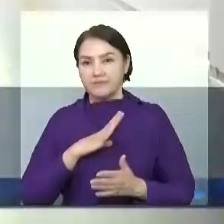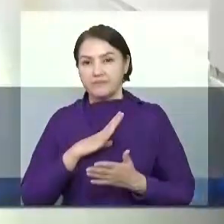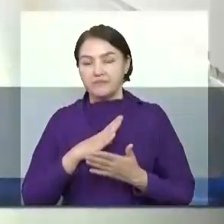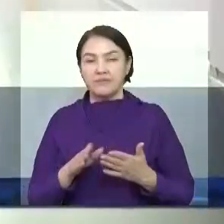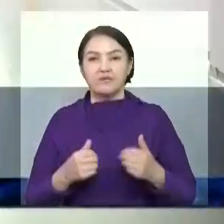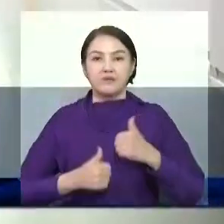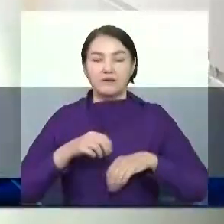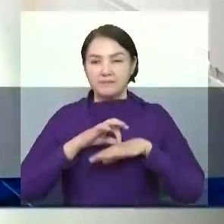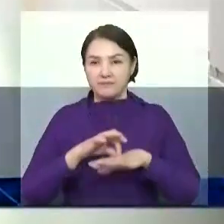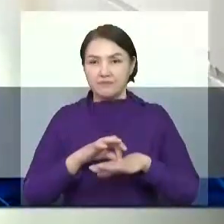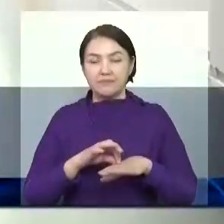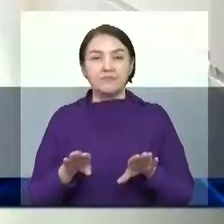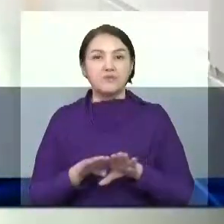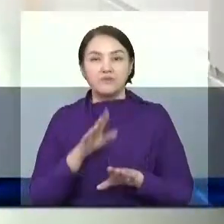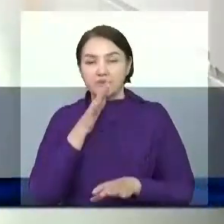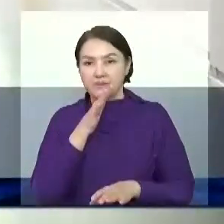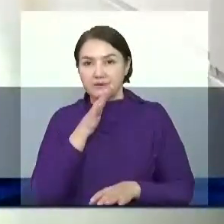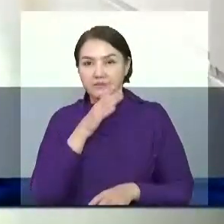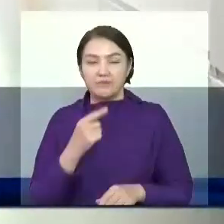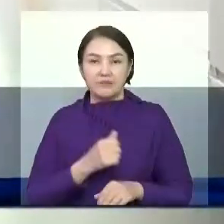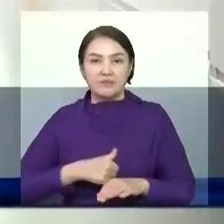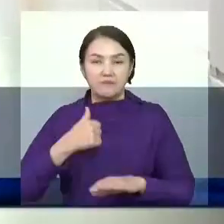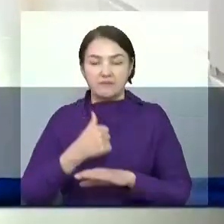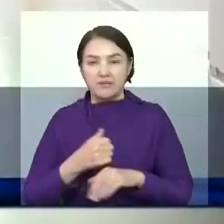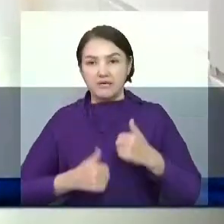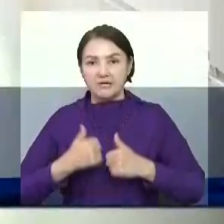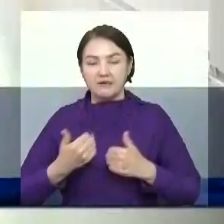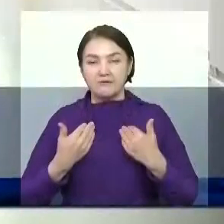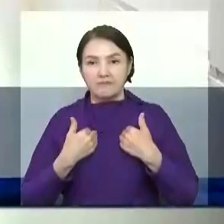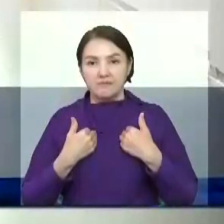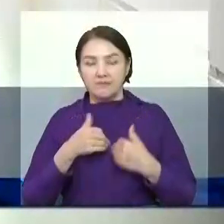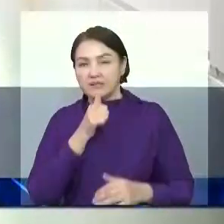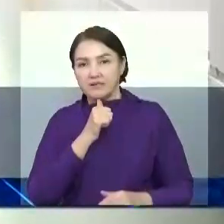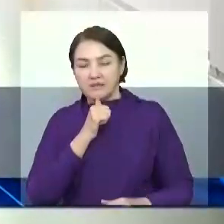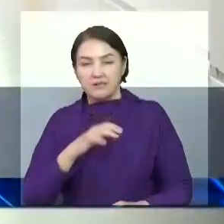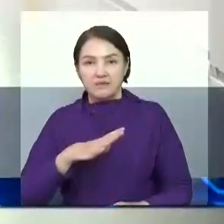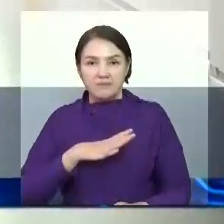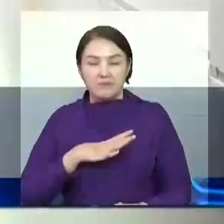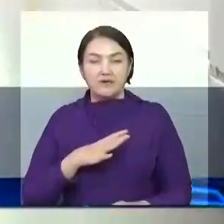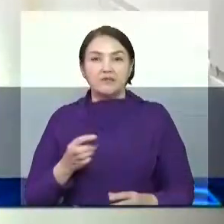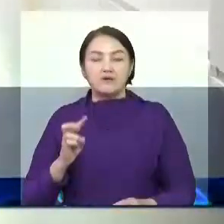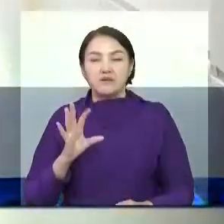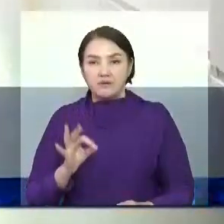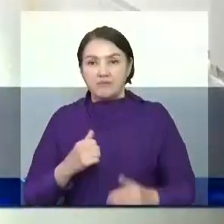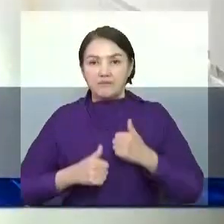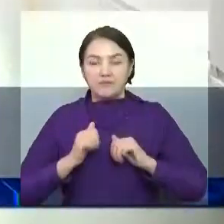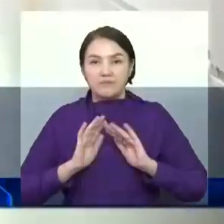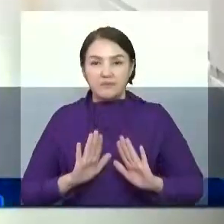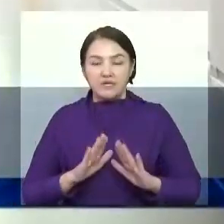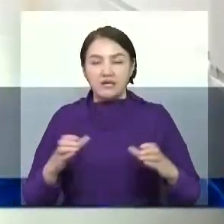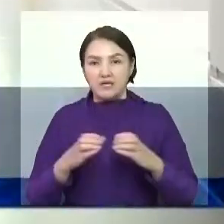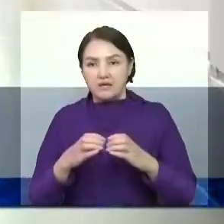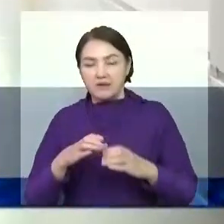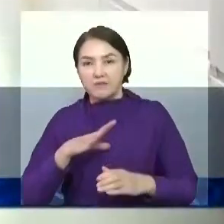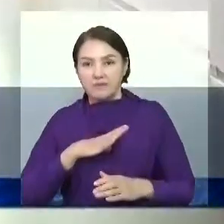осы сайысты ұйымдастырып, сол уақытта ең алғашқы сайыс біз үшін бір сынақ болды. Дейтұрғанмен сол сайыста тек қана кафедра